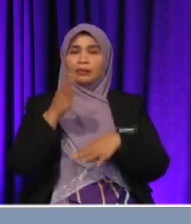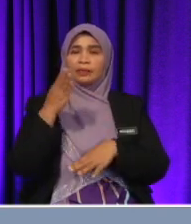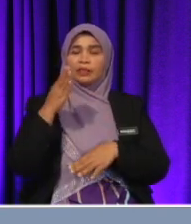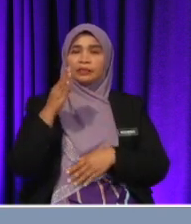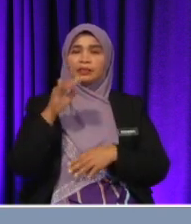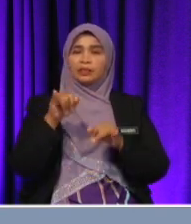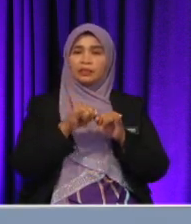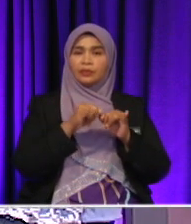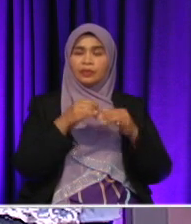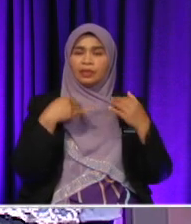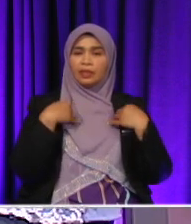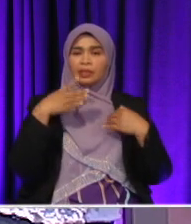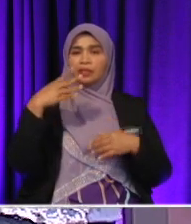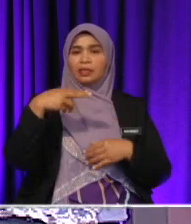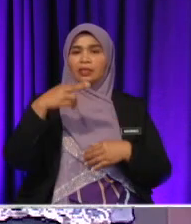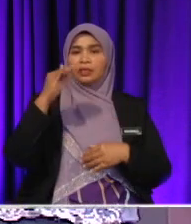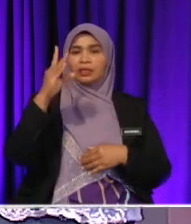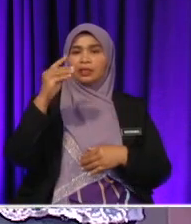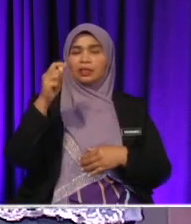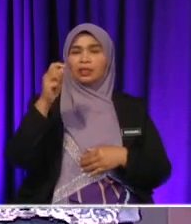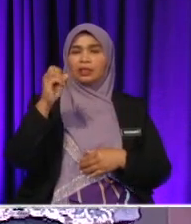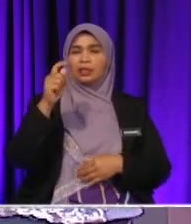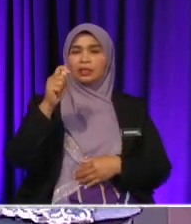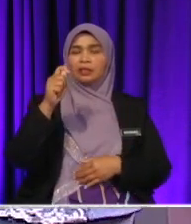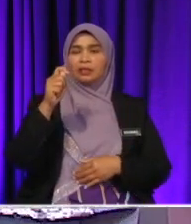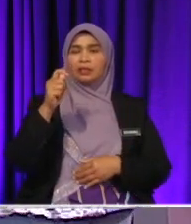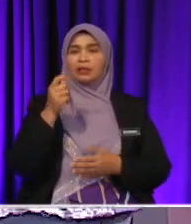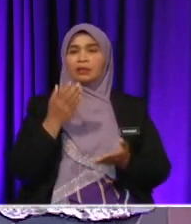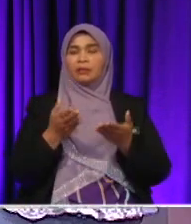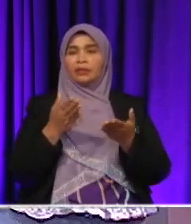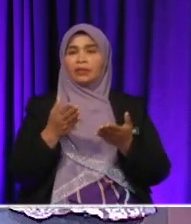untuk ini mungkin murid-murid dah belajar tentang